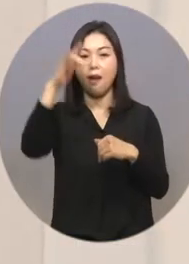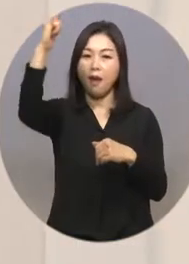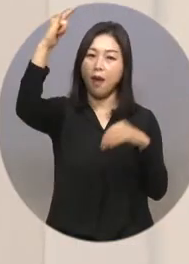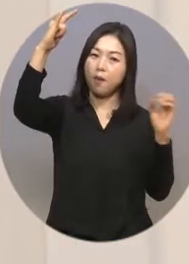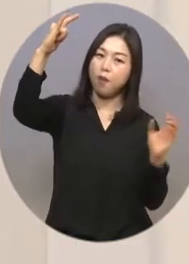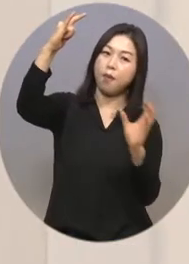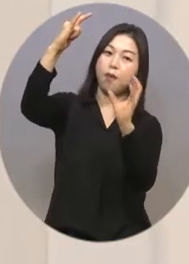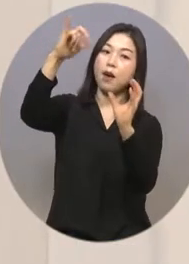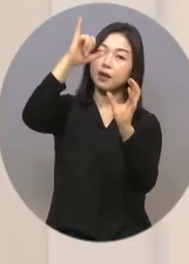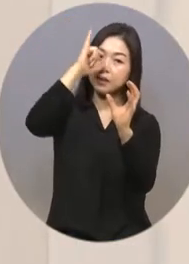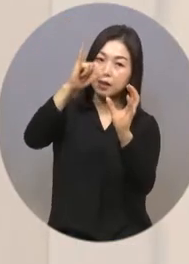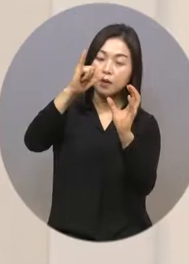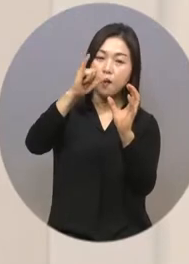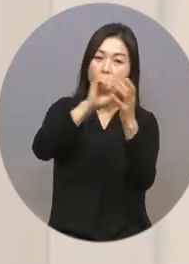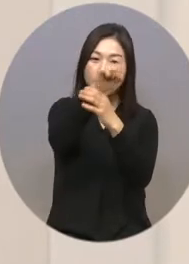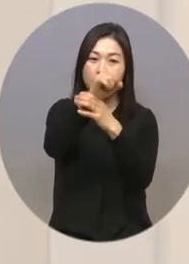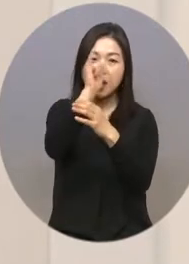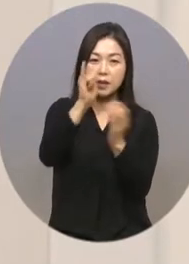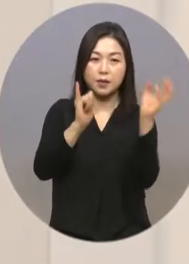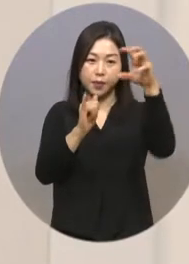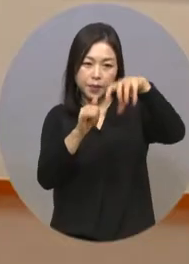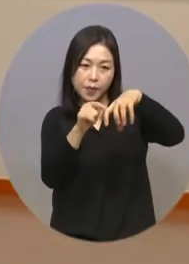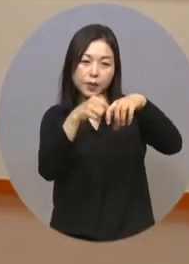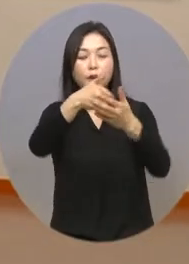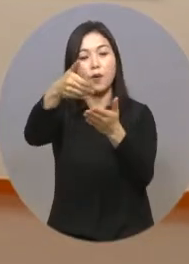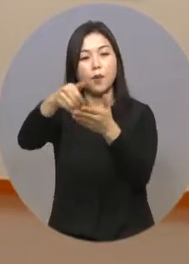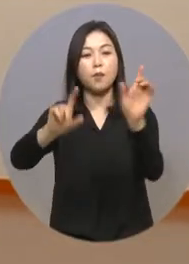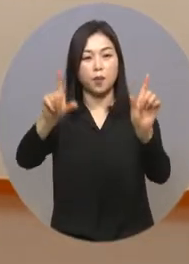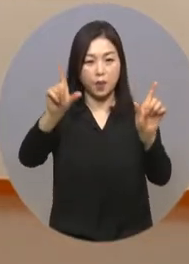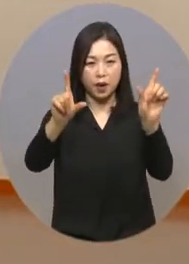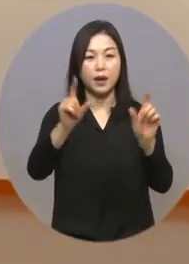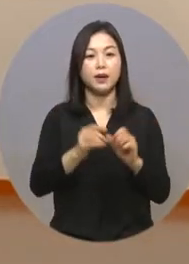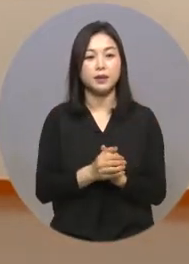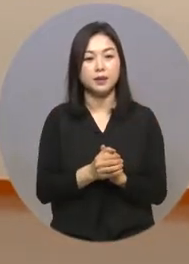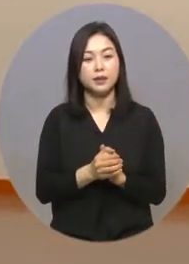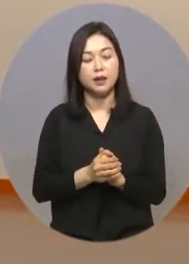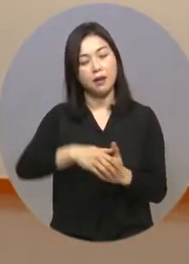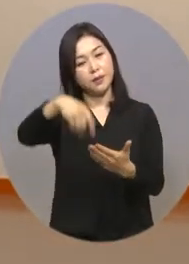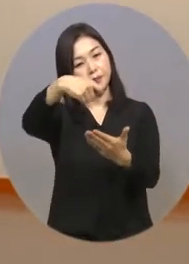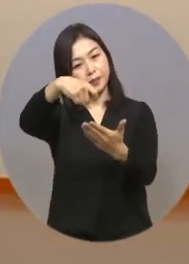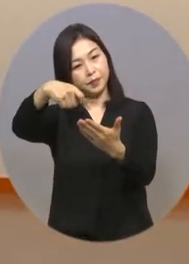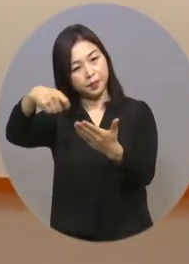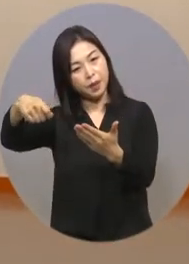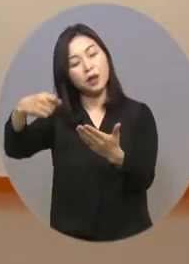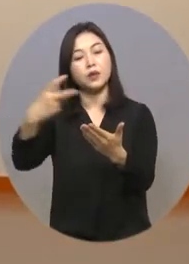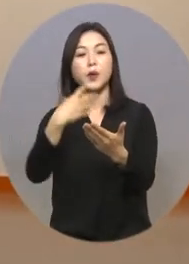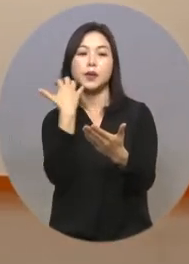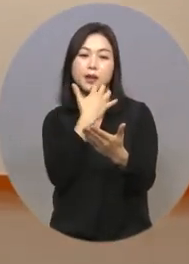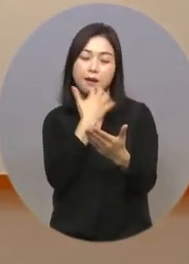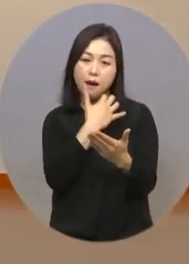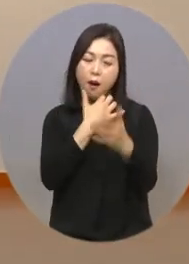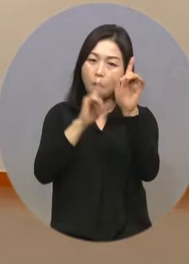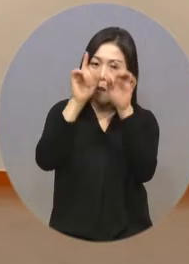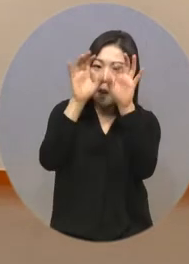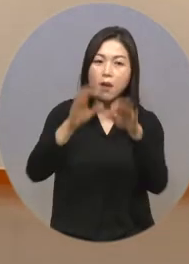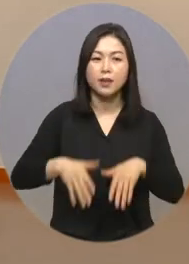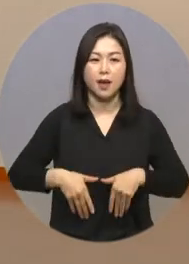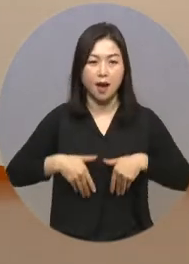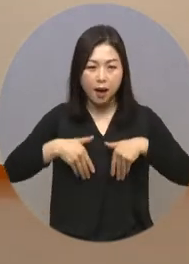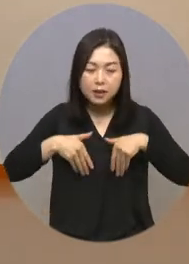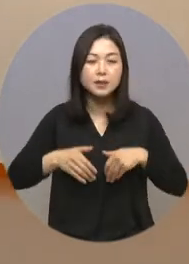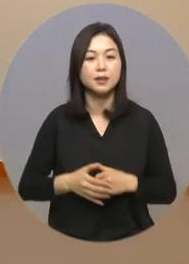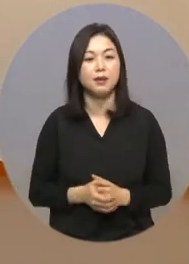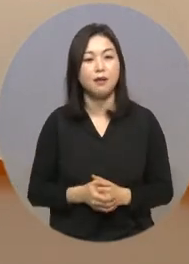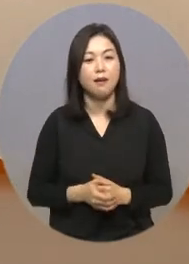열매를 맺어 머리를 숙인 화폭 속 꽃들은 작가의 섬세한 붓질과 따뜻한 색감으로 차고 넘쳐 어느